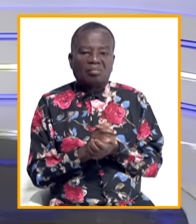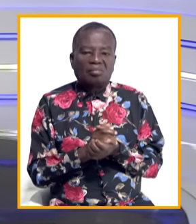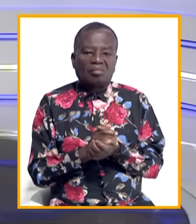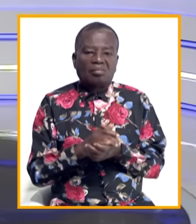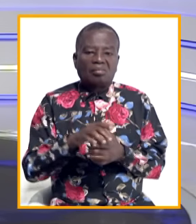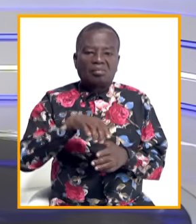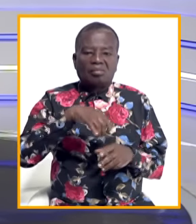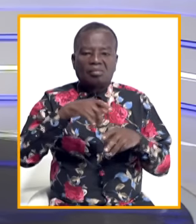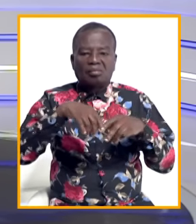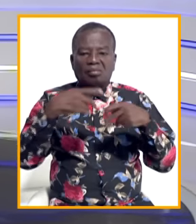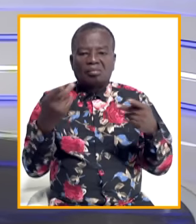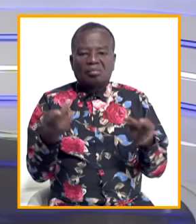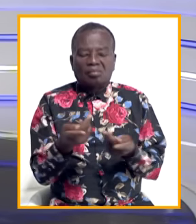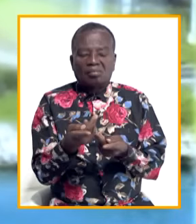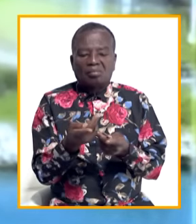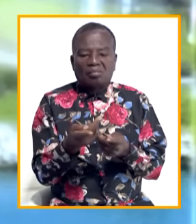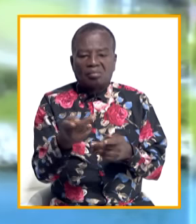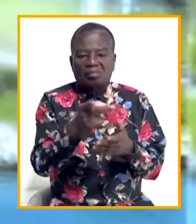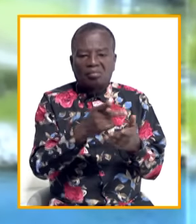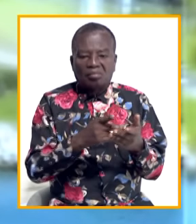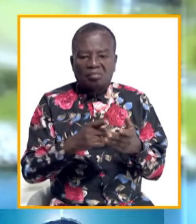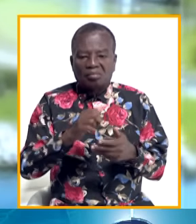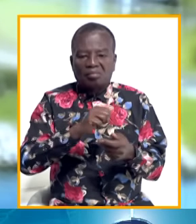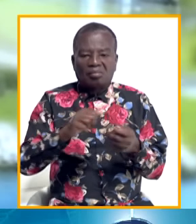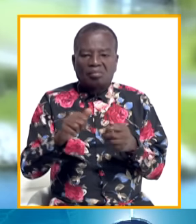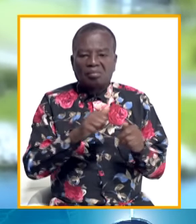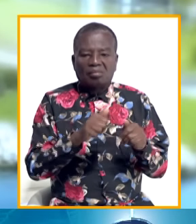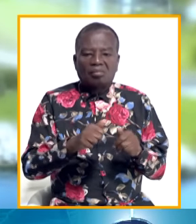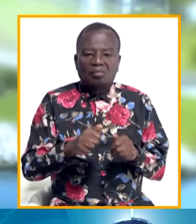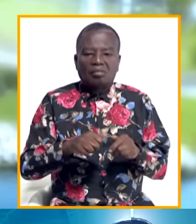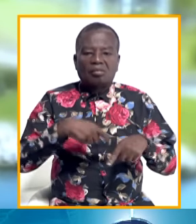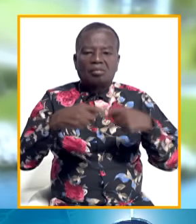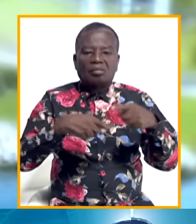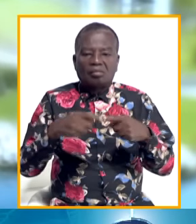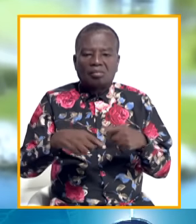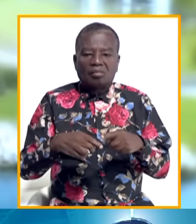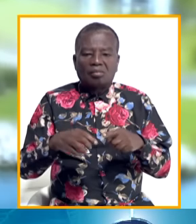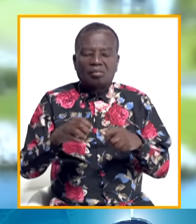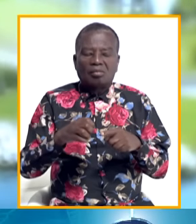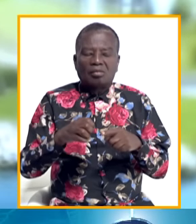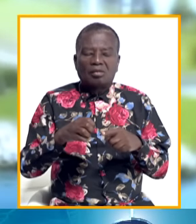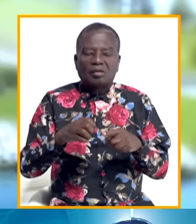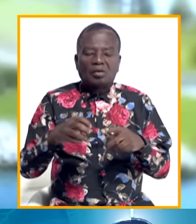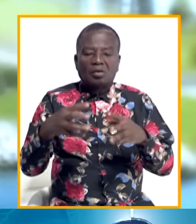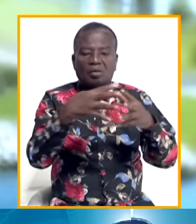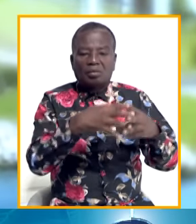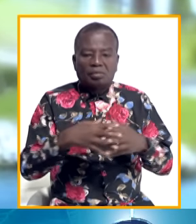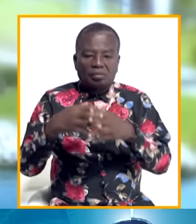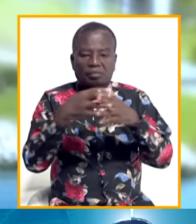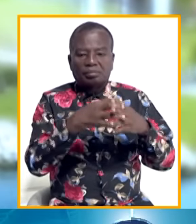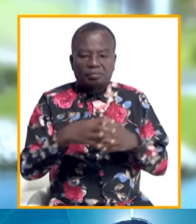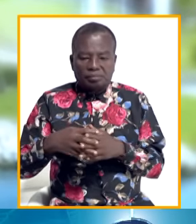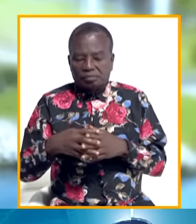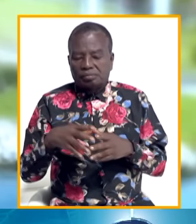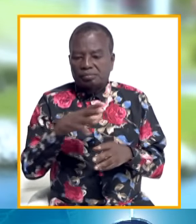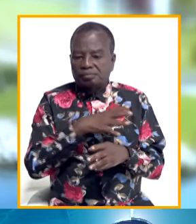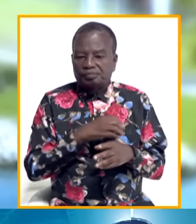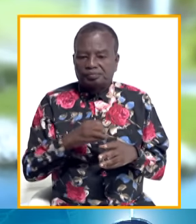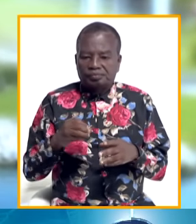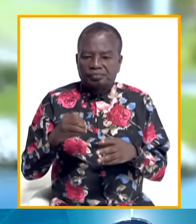Autre volet de l'actualité, on part aux États-Unis d'Amérique. Herman Givé, notre reporter, est avec le ministre de l'Emploi et de la